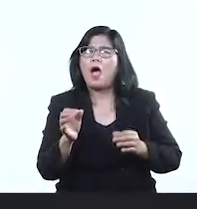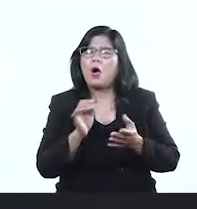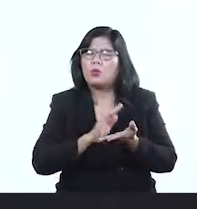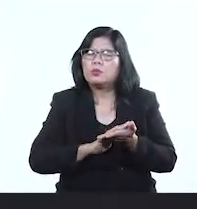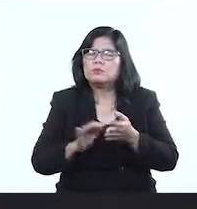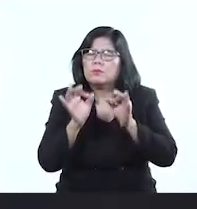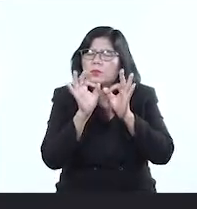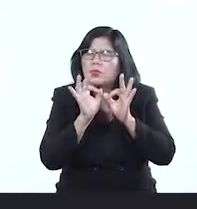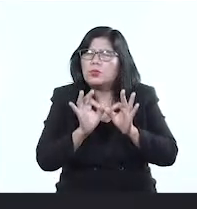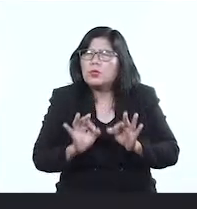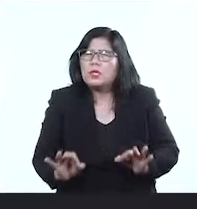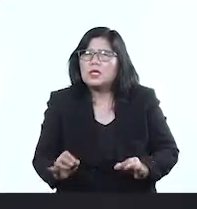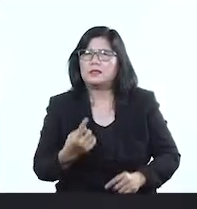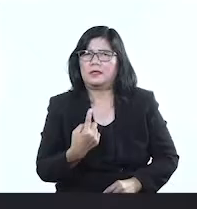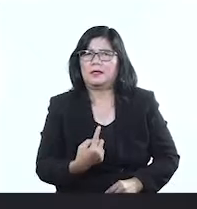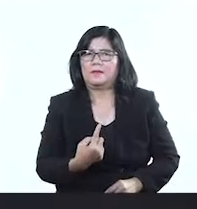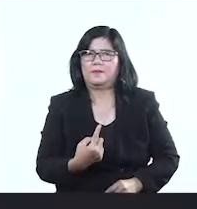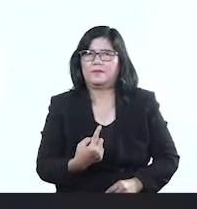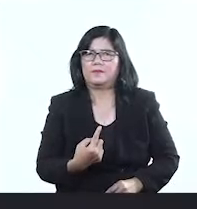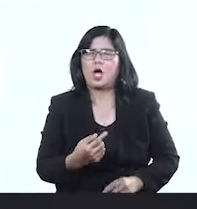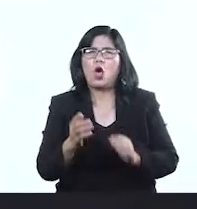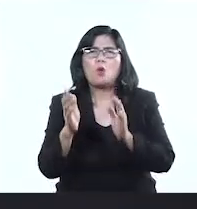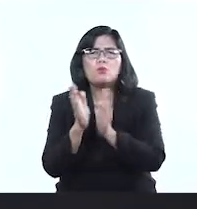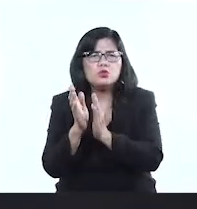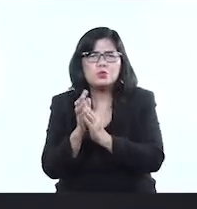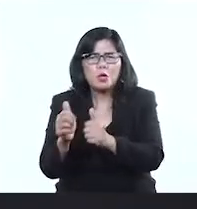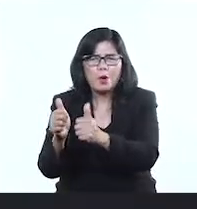serta Hai dan akhirnya sombong